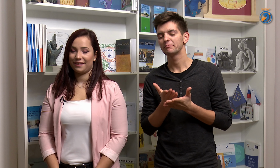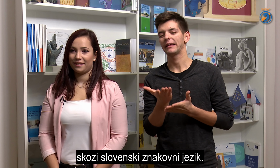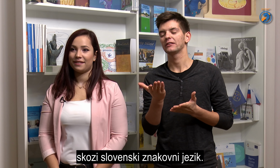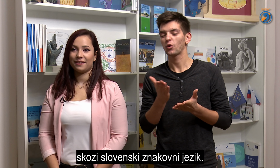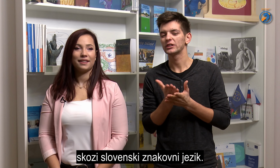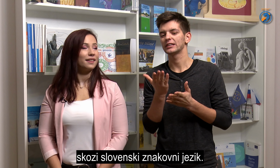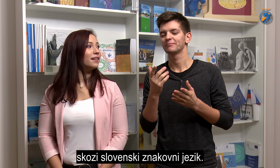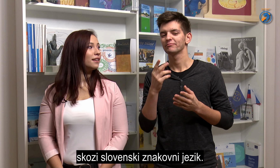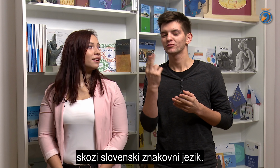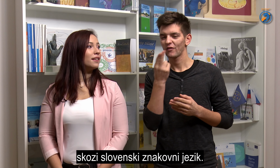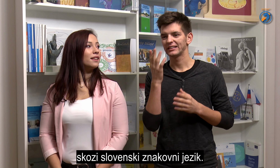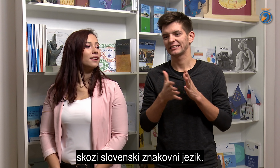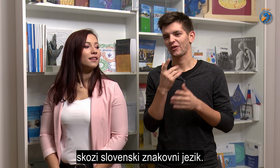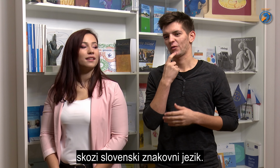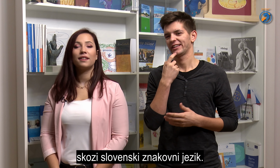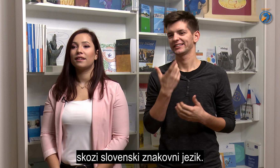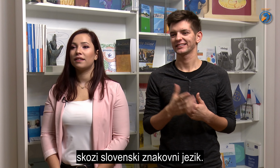Češih izbere Tomi.